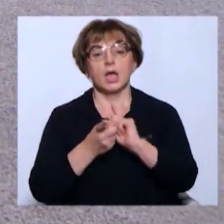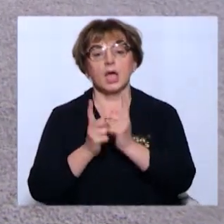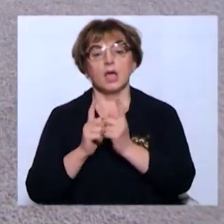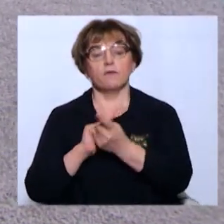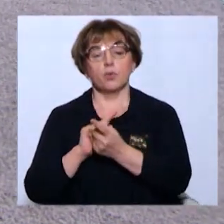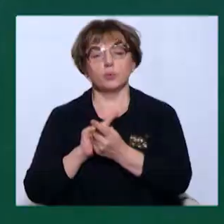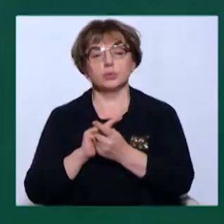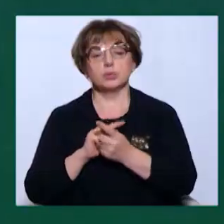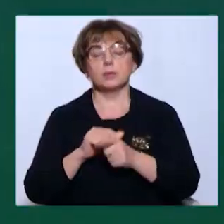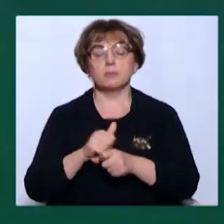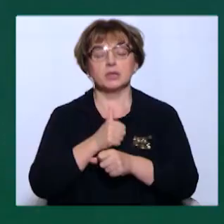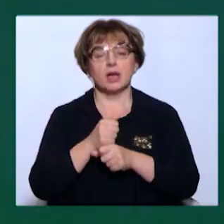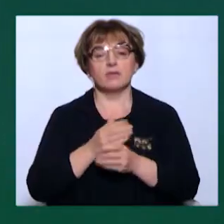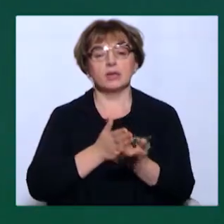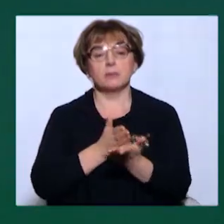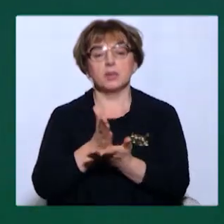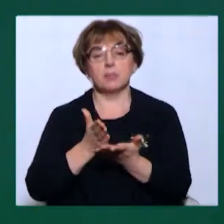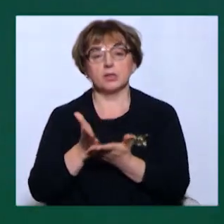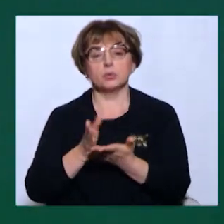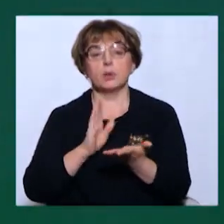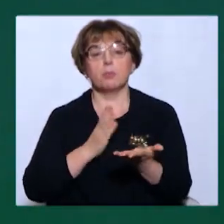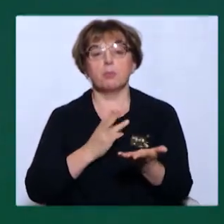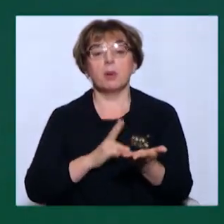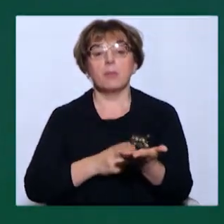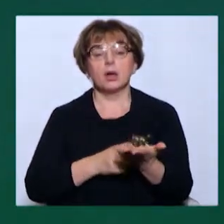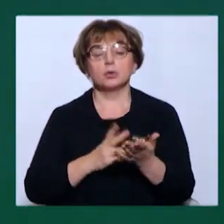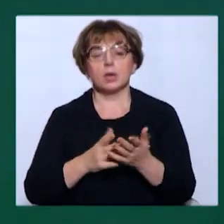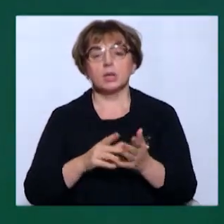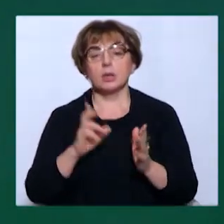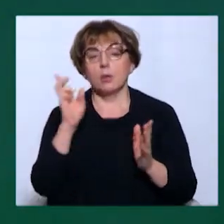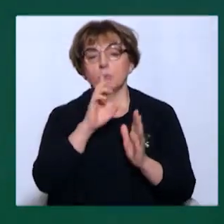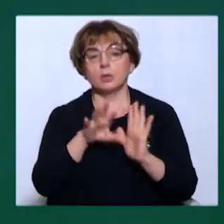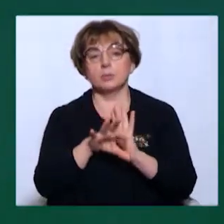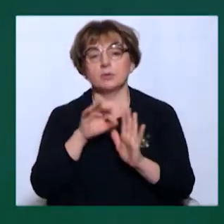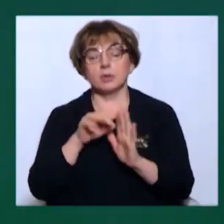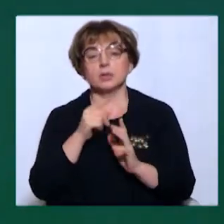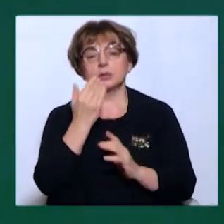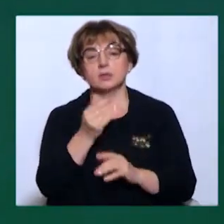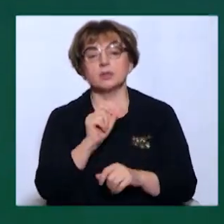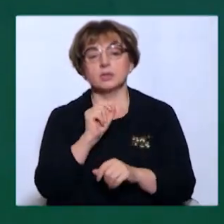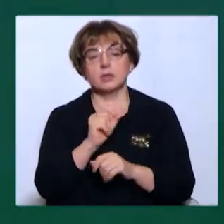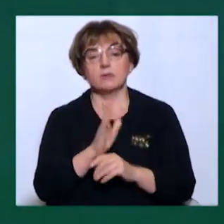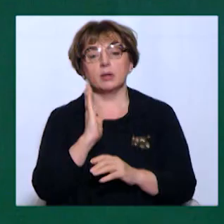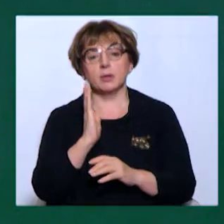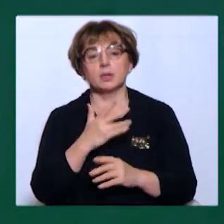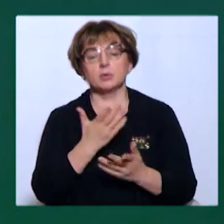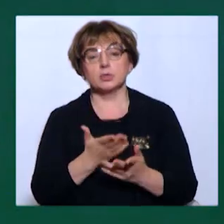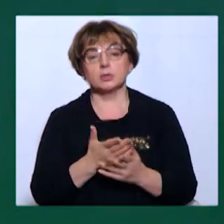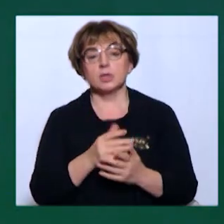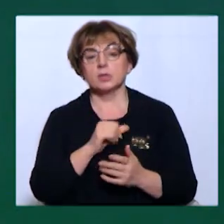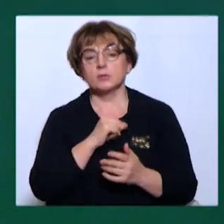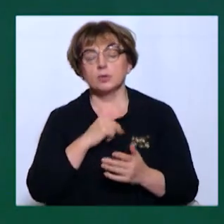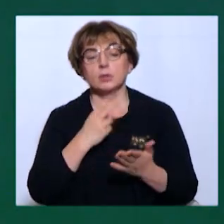მთავარი მამოძრავებელი მიმართული ფაქტორი არის ბუნებრივი გადარჩევა. თქვენი დავალება იქნება შემდეგი: